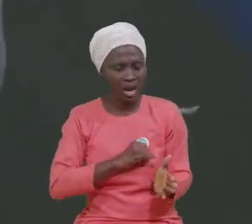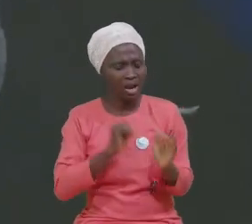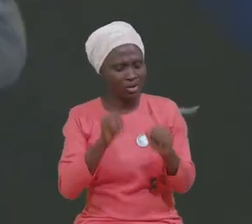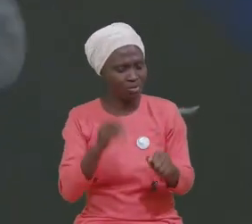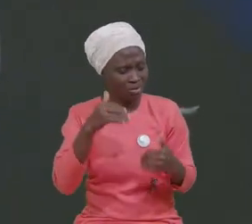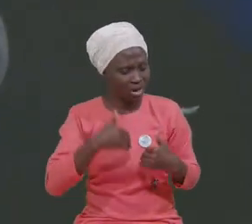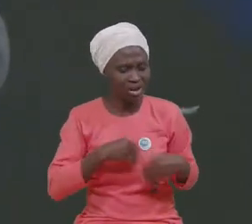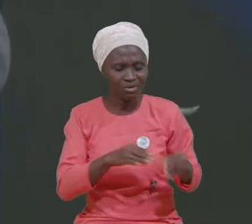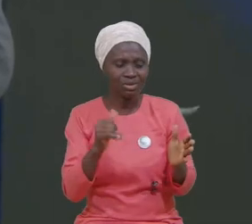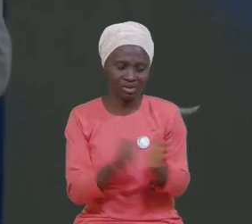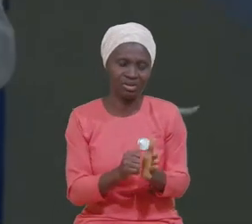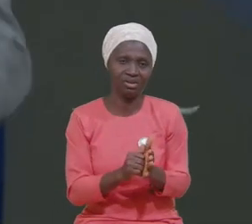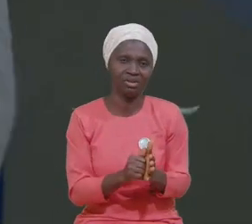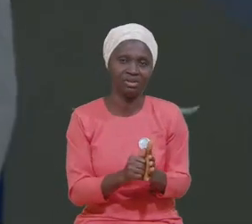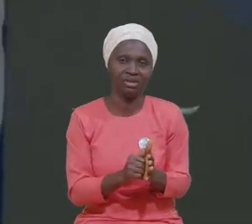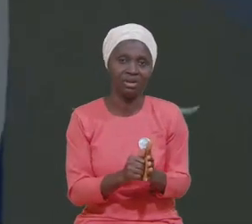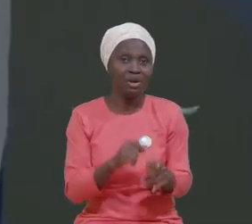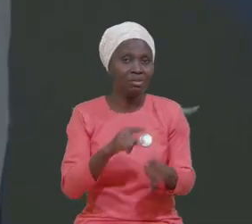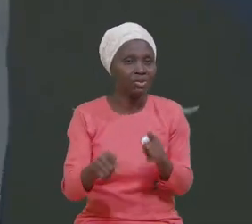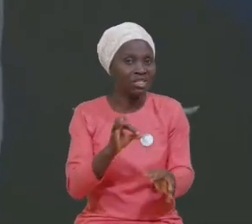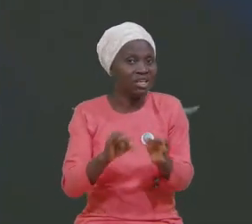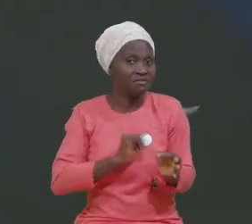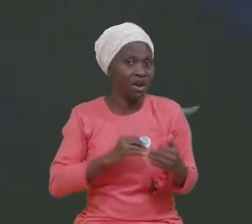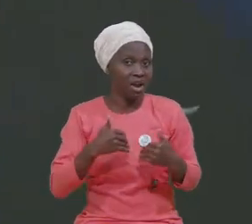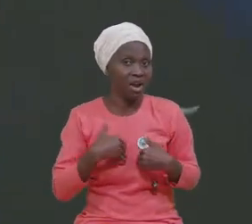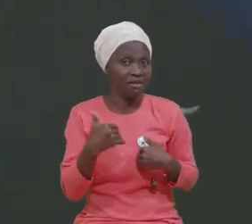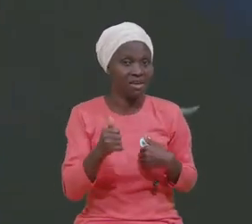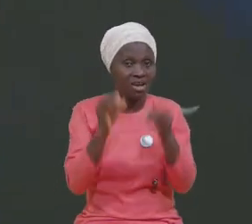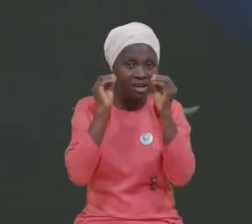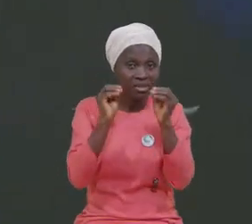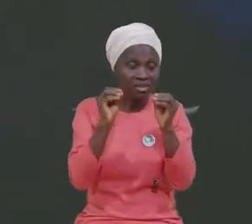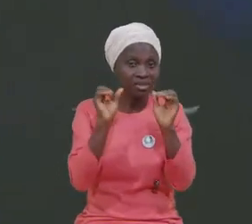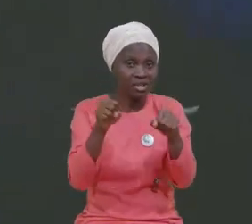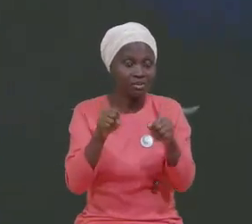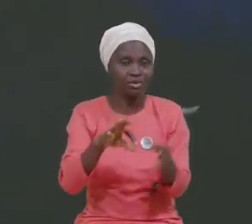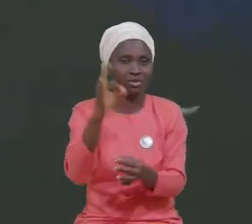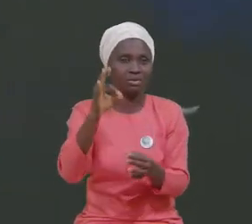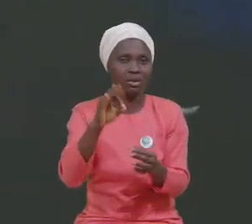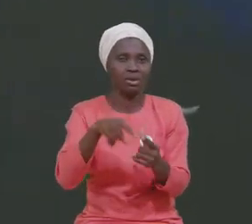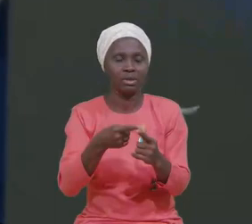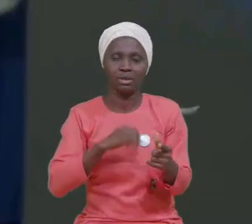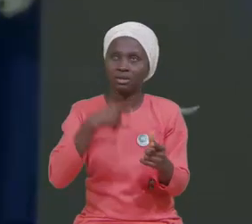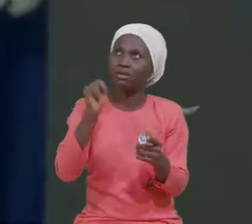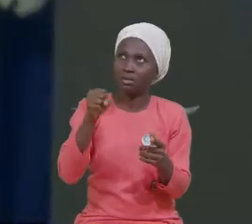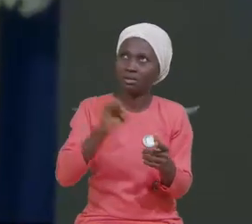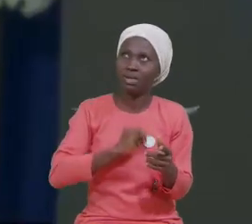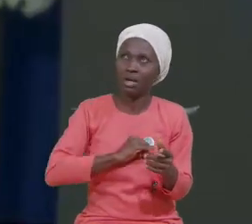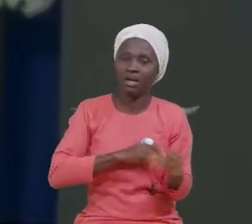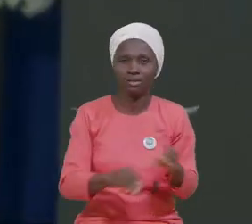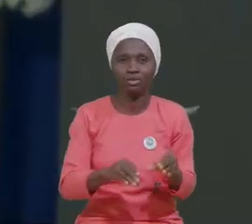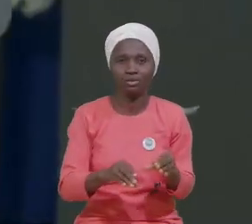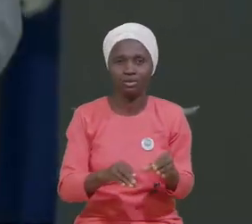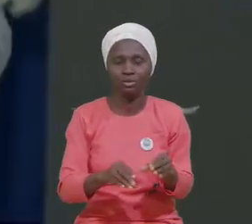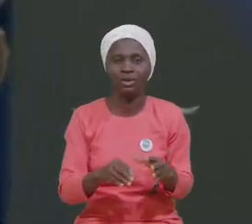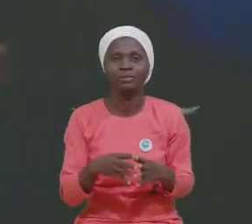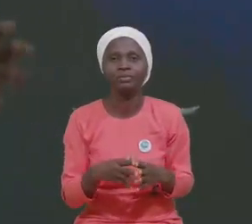mais si j'ai un esprit enseignable. J'ai dit, oui, Seigneur, je l'ai. Les livres sont là.